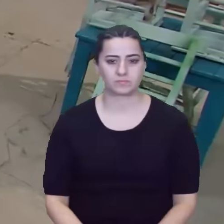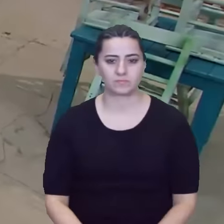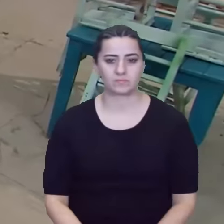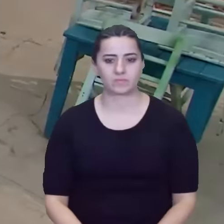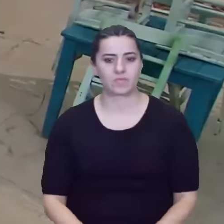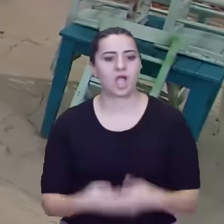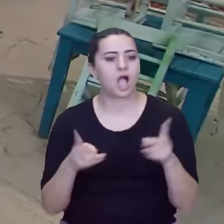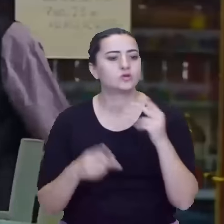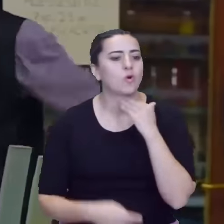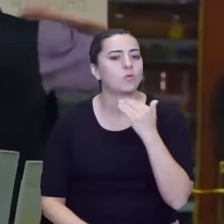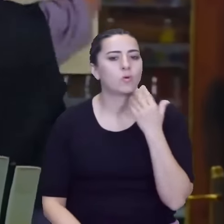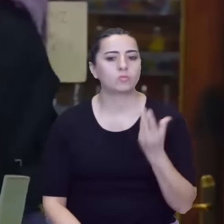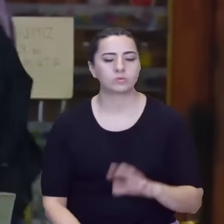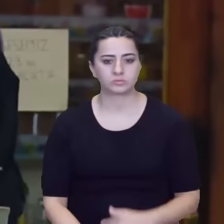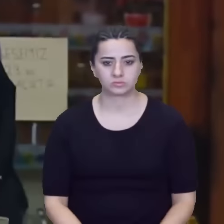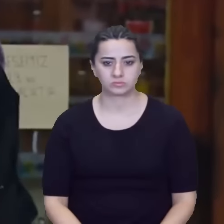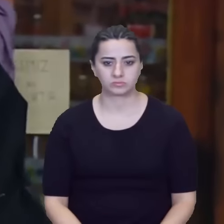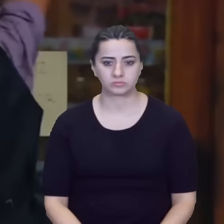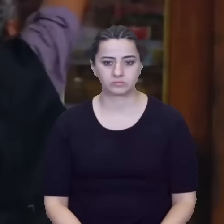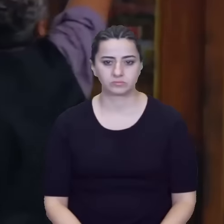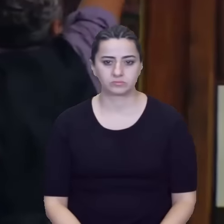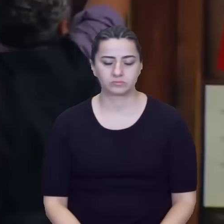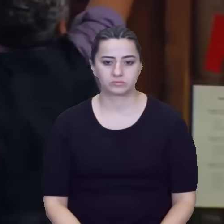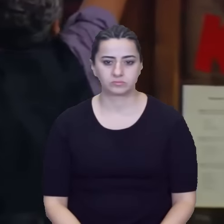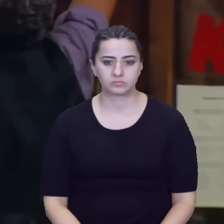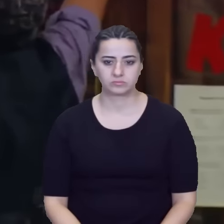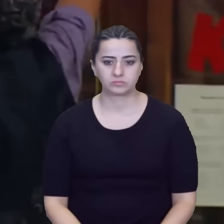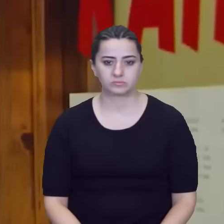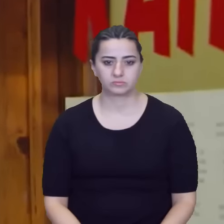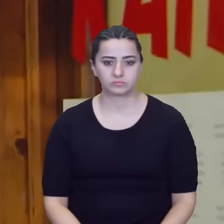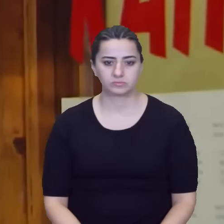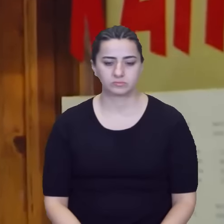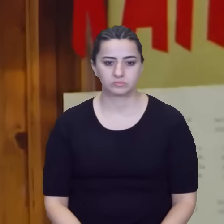Dükkanı da açmamış da. Kapının üstündeki çıkıntıya bakınıp aradığını bulamadı.